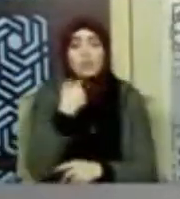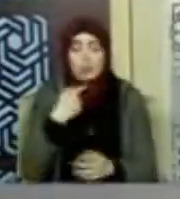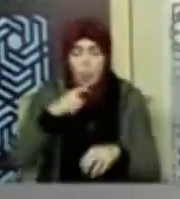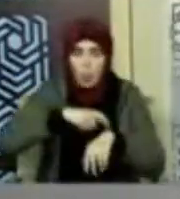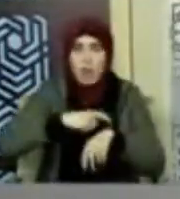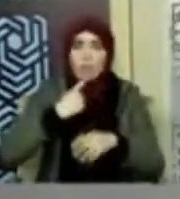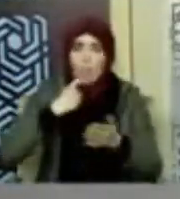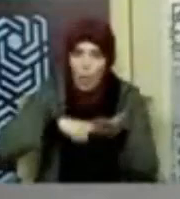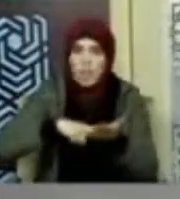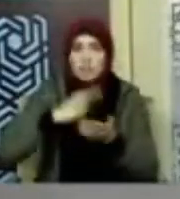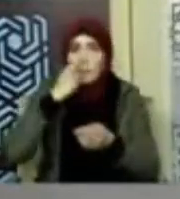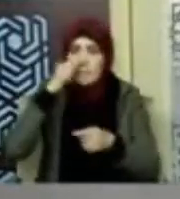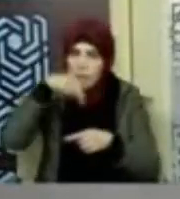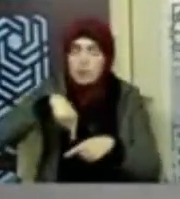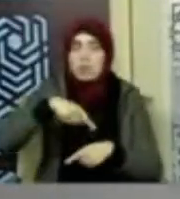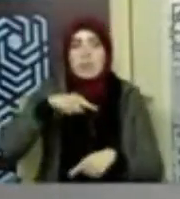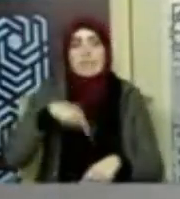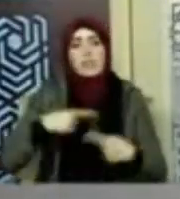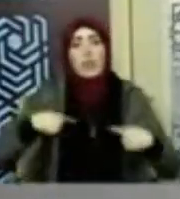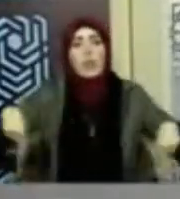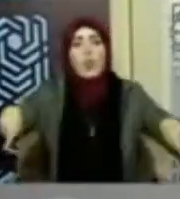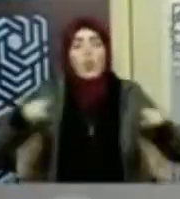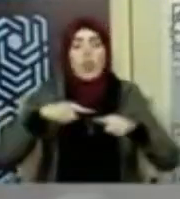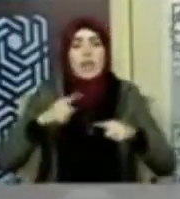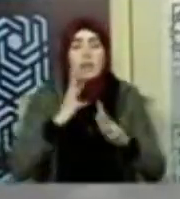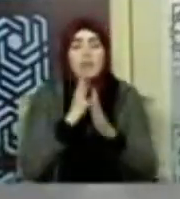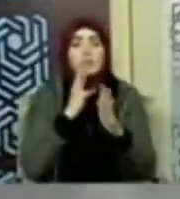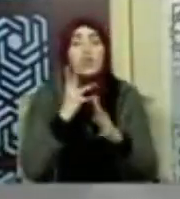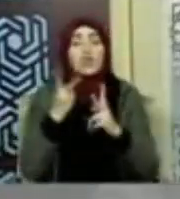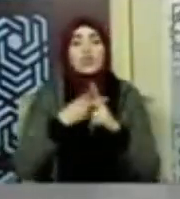واجبنا جميعا، ويجب أن يكون